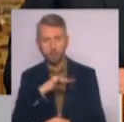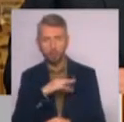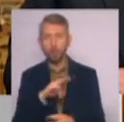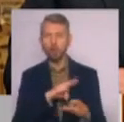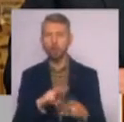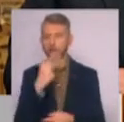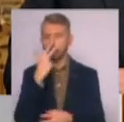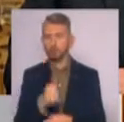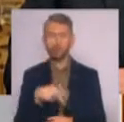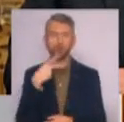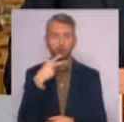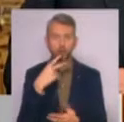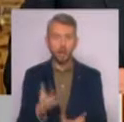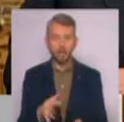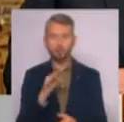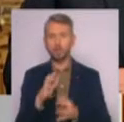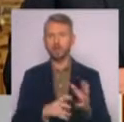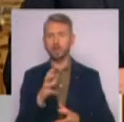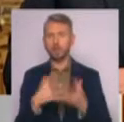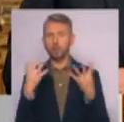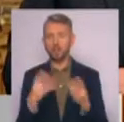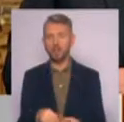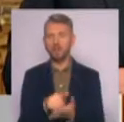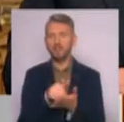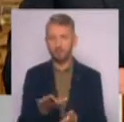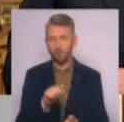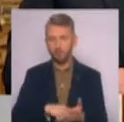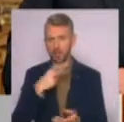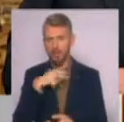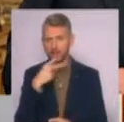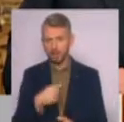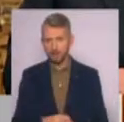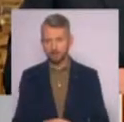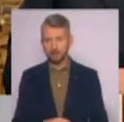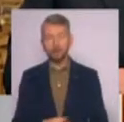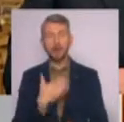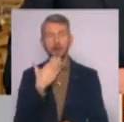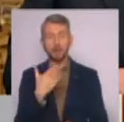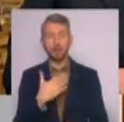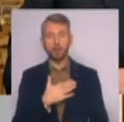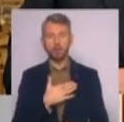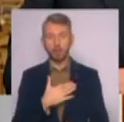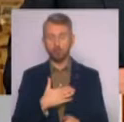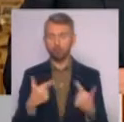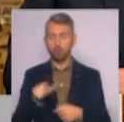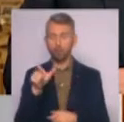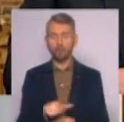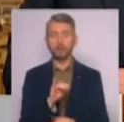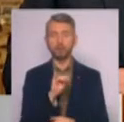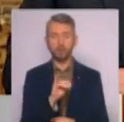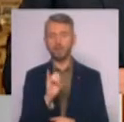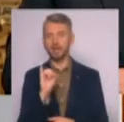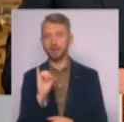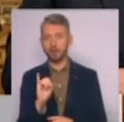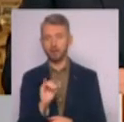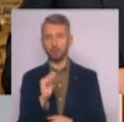звичку тютюнопаління, про Міжнародний день відмови від паління. Дякую нашому гостю Юрію